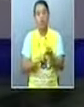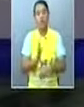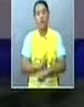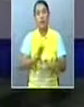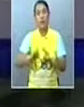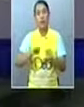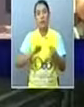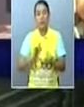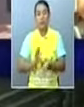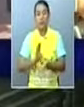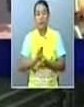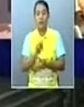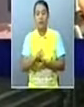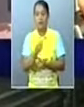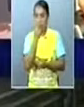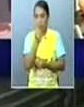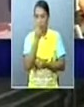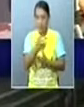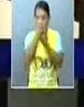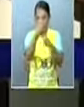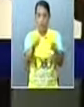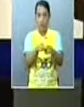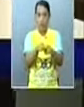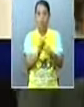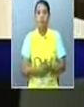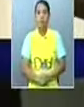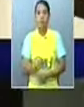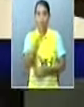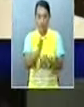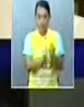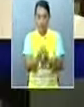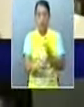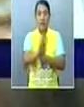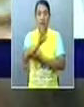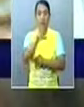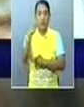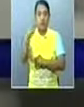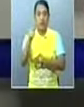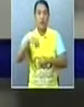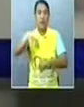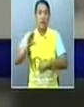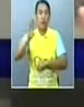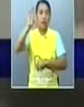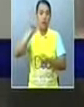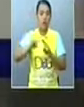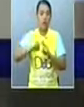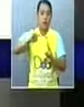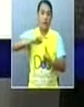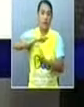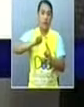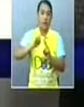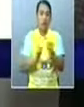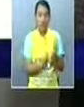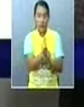งทุนไม่ควรมองข้ามอีกครั้งค่ะโดยเฉพาะหลังการประมูลเครือข่าย 4G ที่แต่ละบริษัทสื่อสารต่างต้องการเงินทุนในการประมู